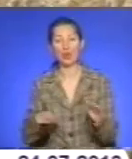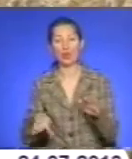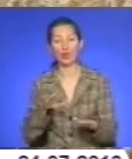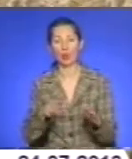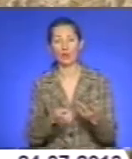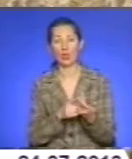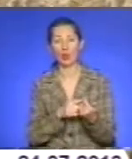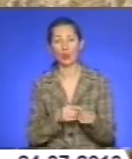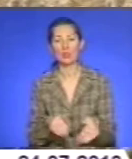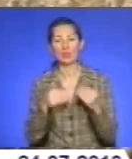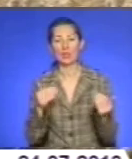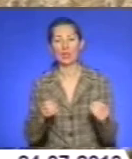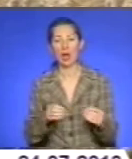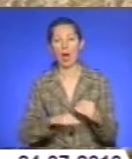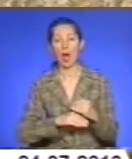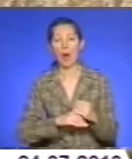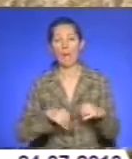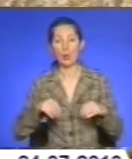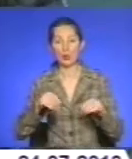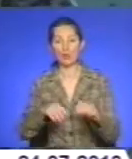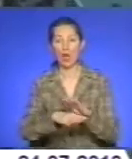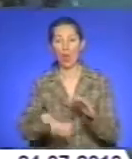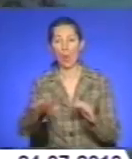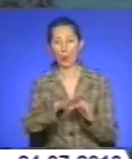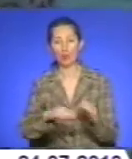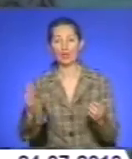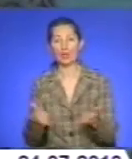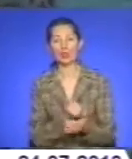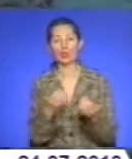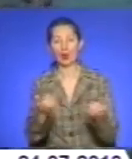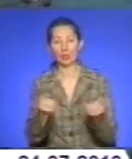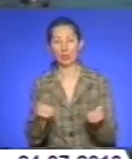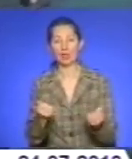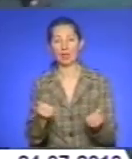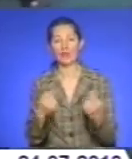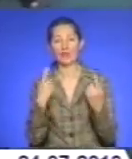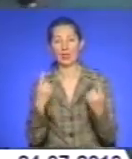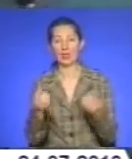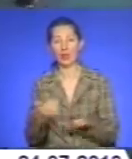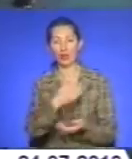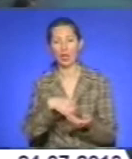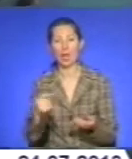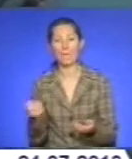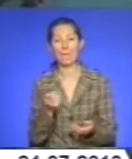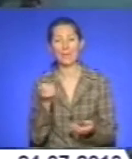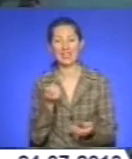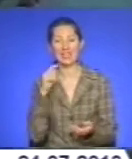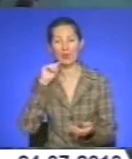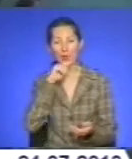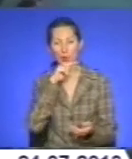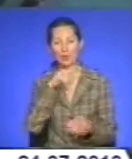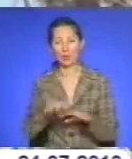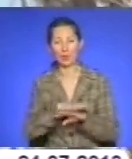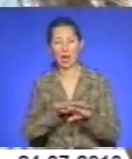рахунок збільшення посівних площ вдалося отримати великий врожай пшениці та кукурудзи. Сільгоспвиробники кажуть, на ринках збуту